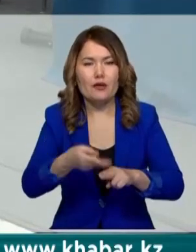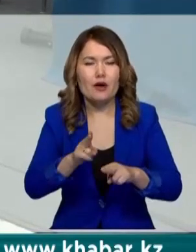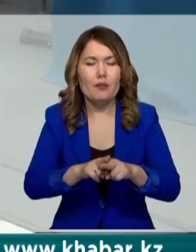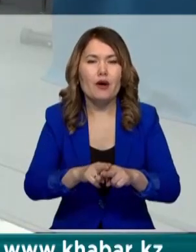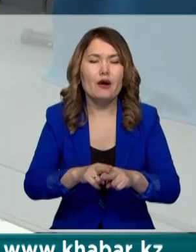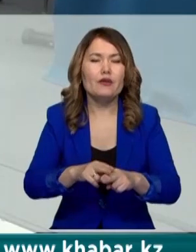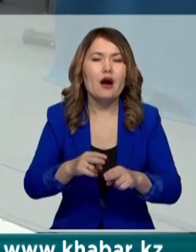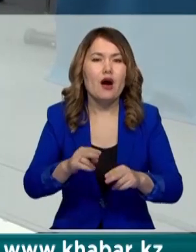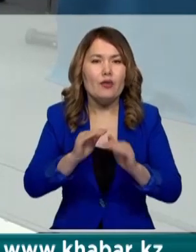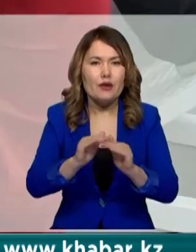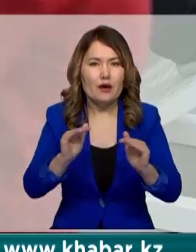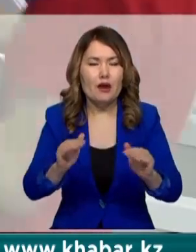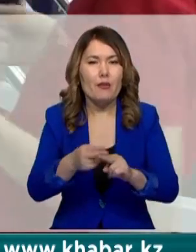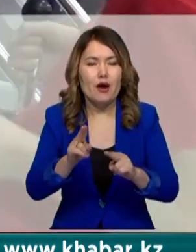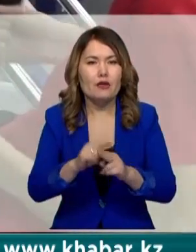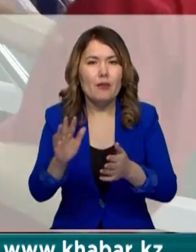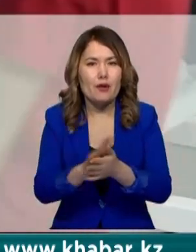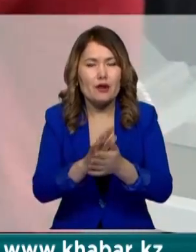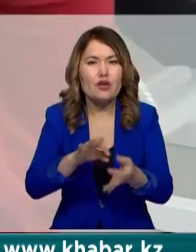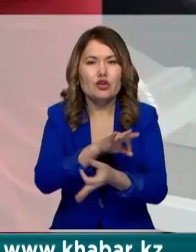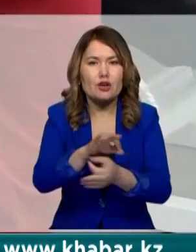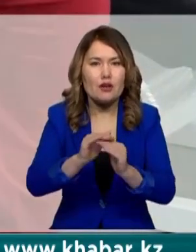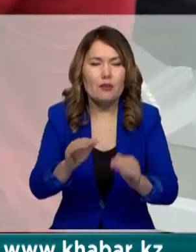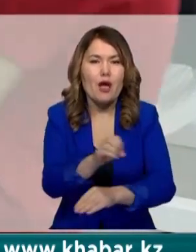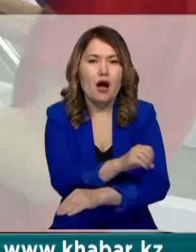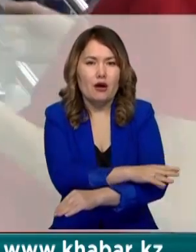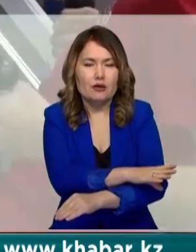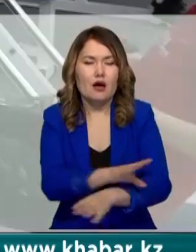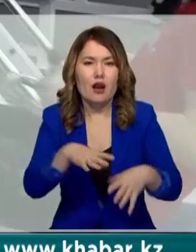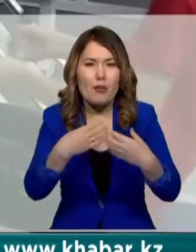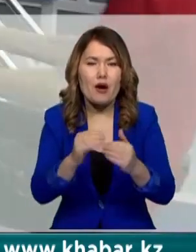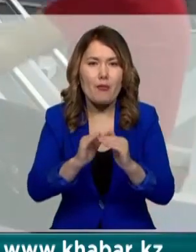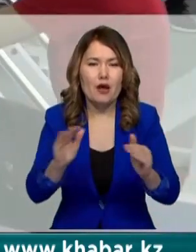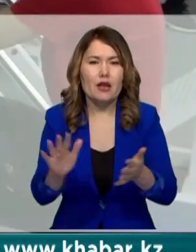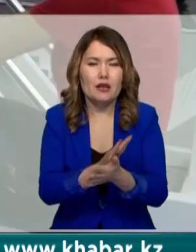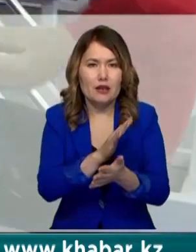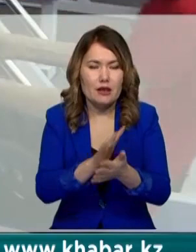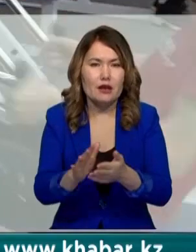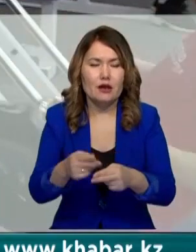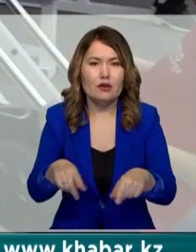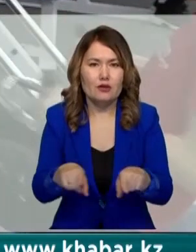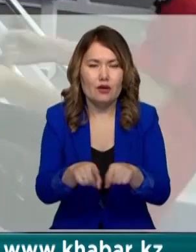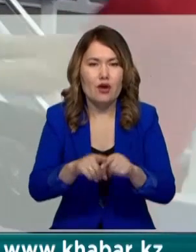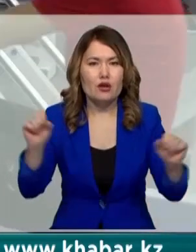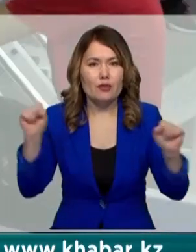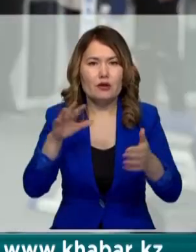алдымен есепте тұрған жасөспірімдер мен жетім және тұрмысы төмен отбасылардан шыққан балалар қамтылған.